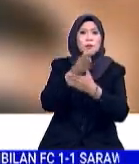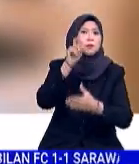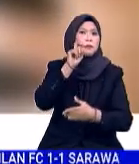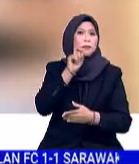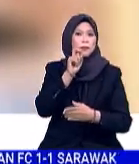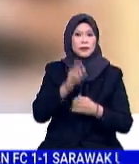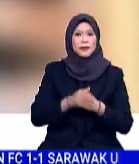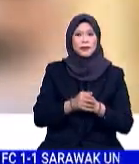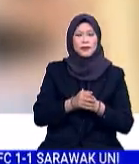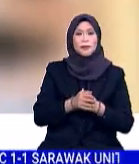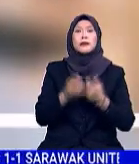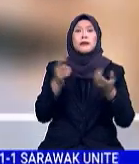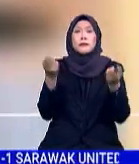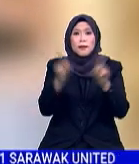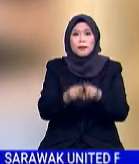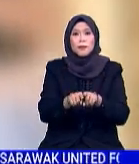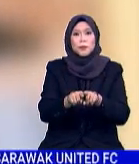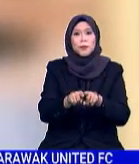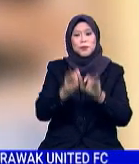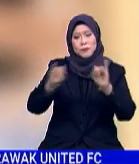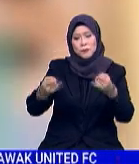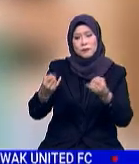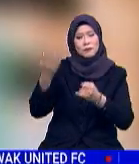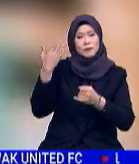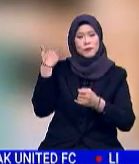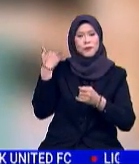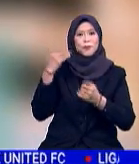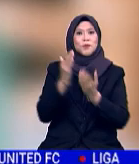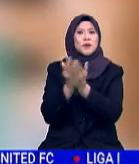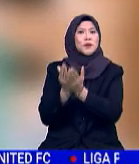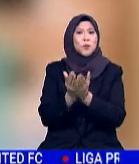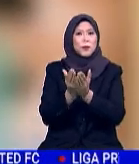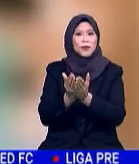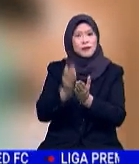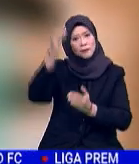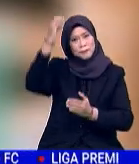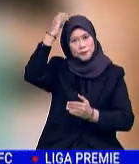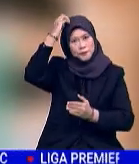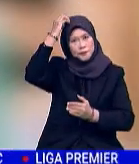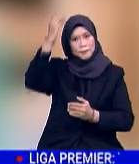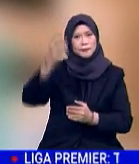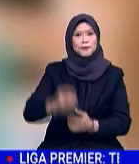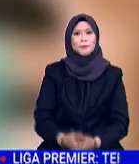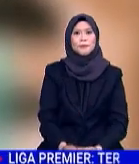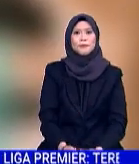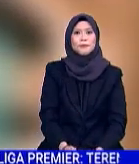seksual. Kejadian dipercayai berlaku Jumaat lalu di sebuah sekolah di Selangor.